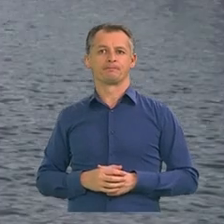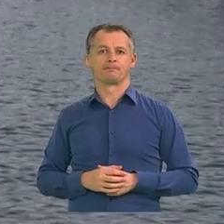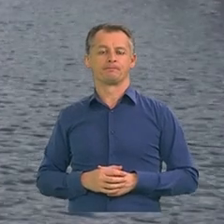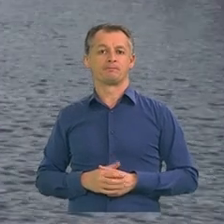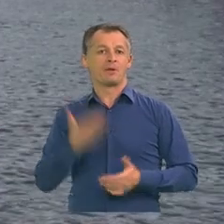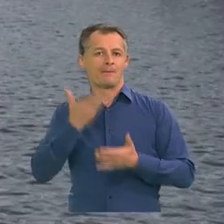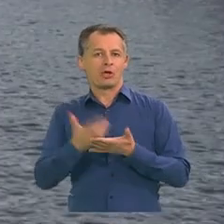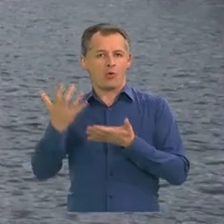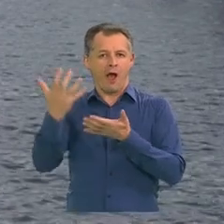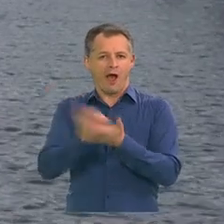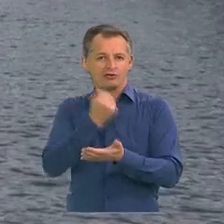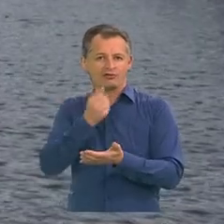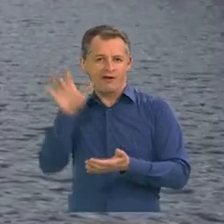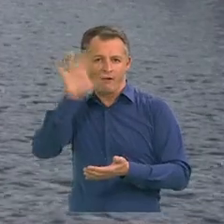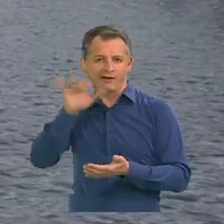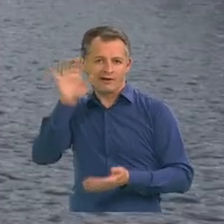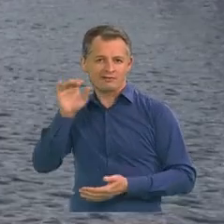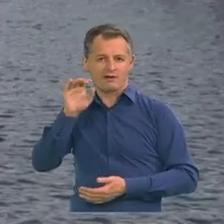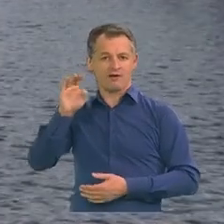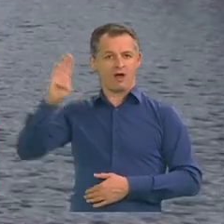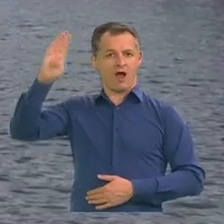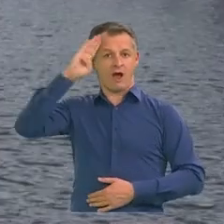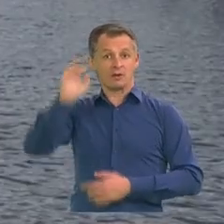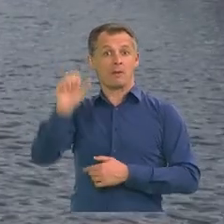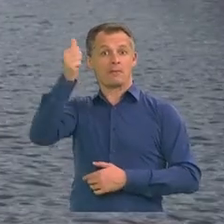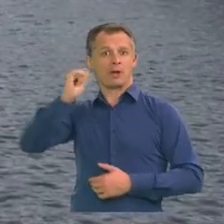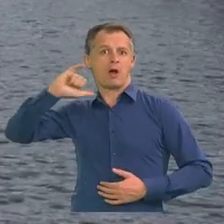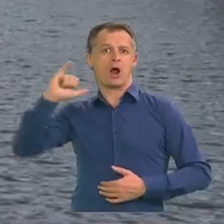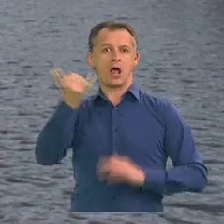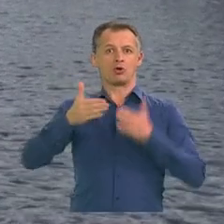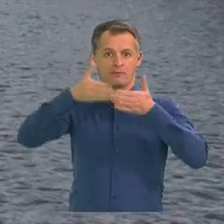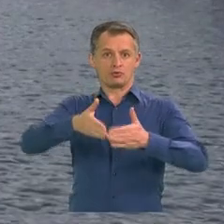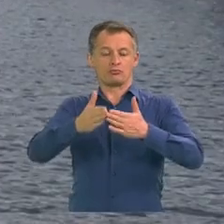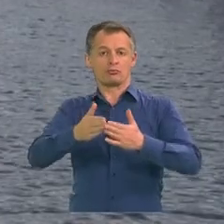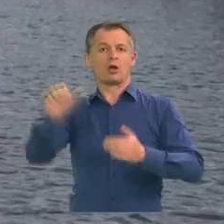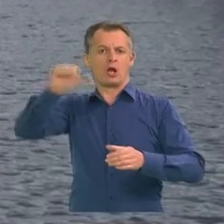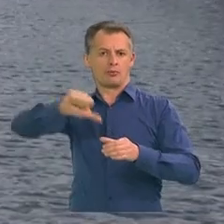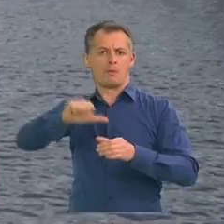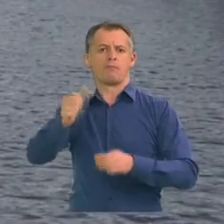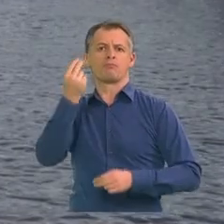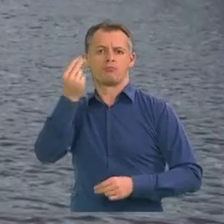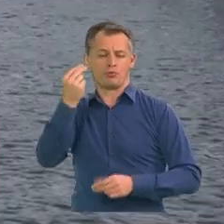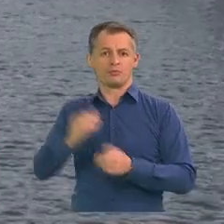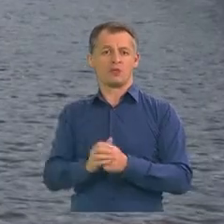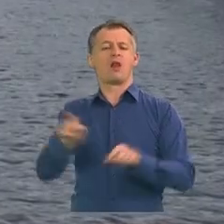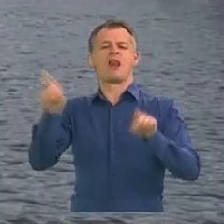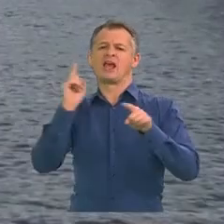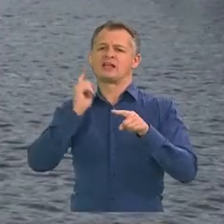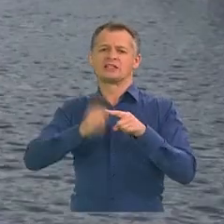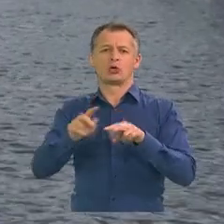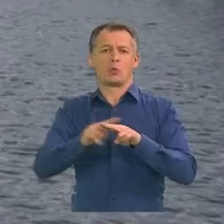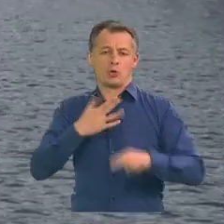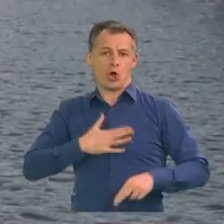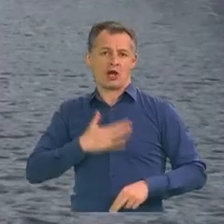Ca să câștige încrederea armatei, primul transport a fost de calitate și a sosit în port la bordul unui petrolier. Cherosen exact așa cum dorea